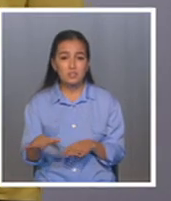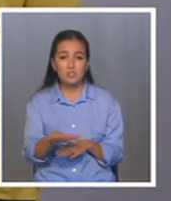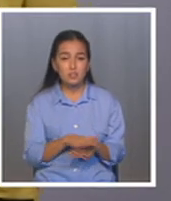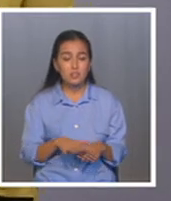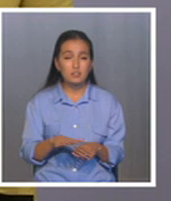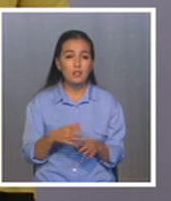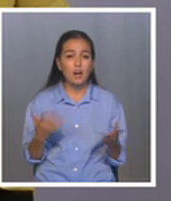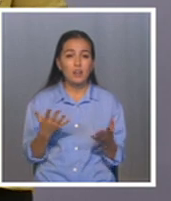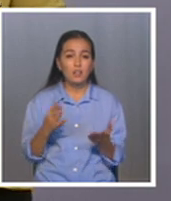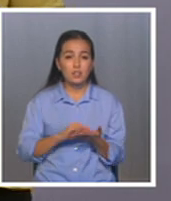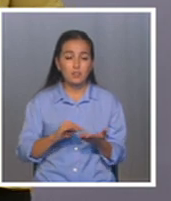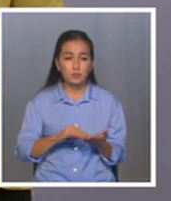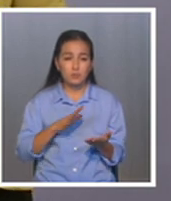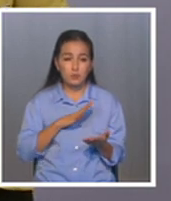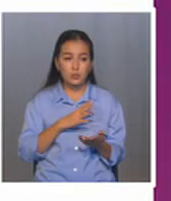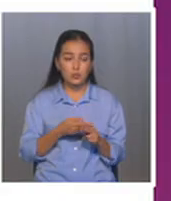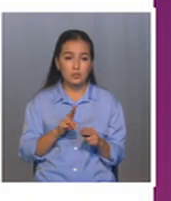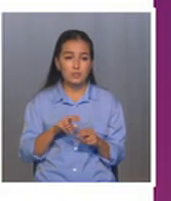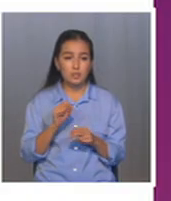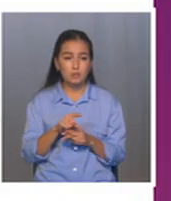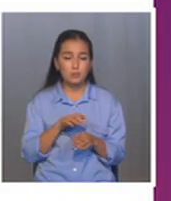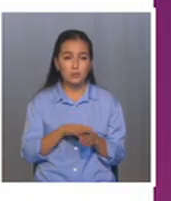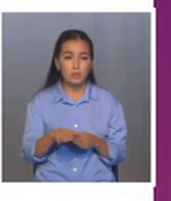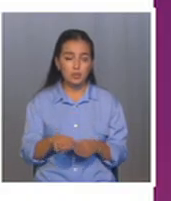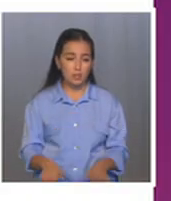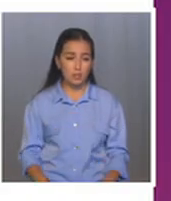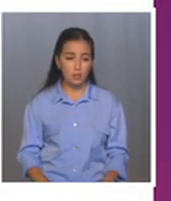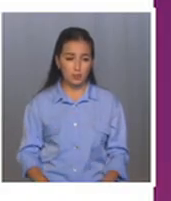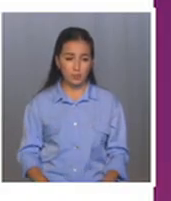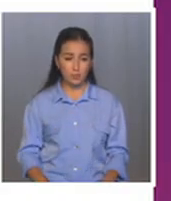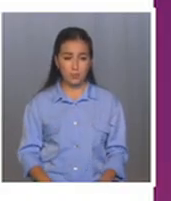берген. Тапсырманы орындайық.